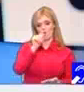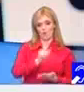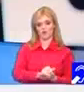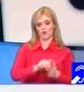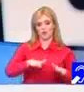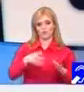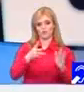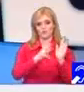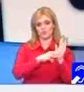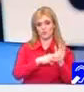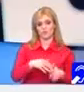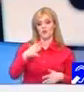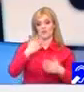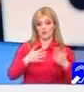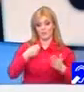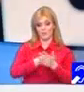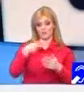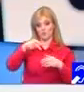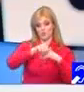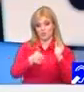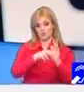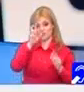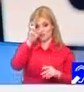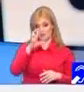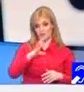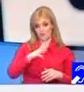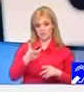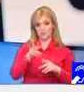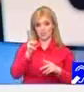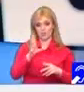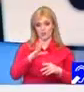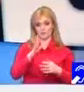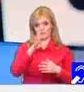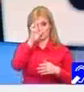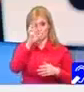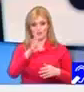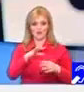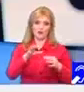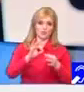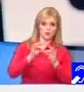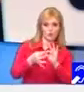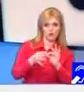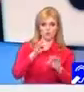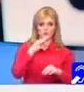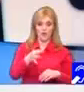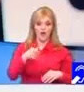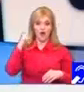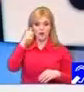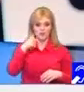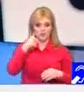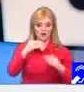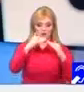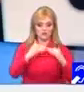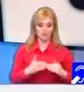locul 78. Dacă până în 2016 țara se afla printre cele cu o democrație deficitară, anul trecut a trecut în lista